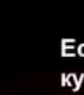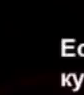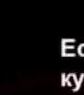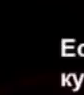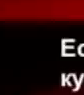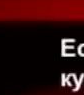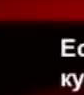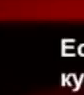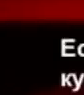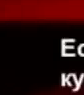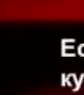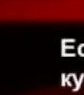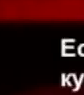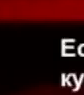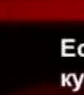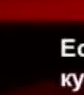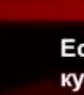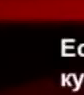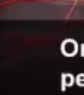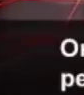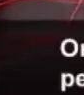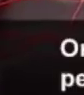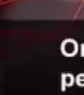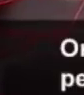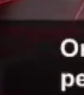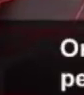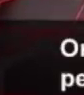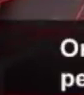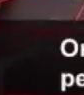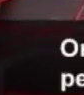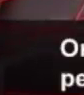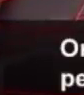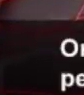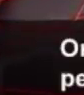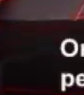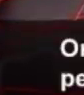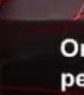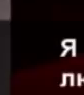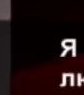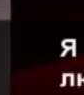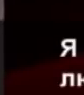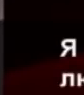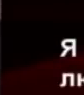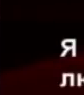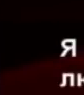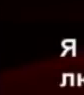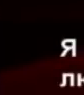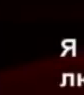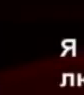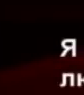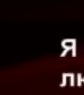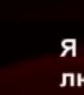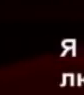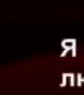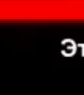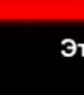Тек қана күн-түн қымыз ішіп, карта ойнап отыр десе, ол қателік болады. Косметикалық өзгерістермен, бірақ осы режим сақтап қаламыз. Кредитті мемлекет жабу керек